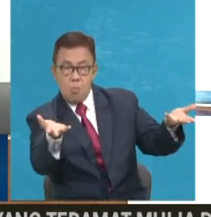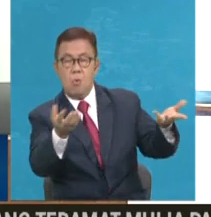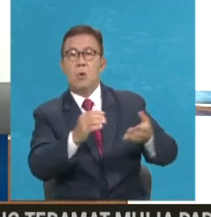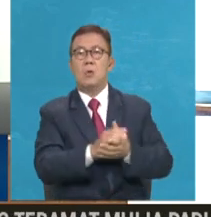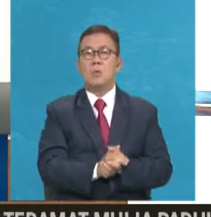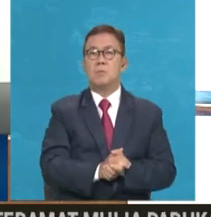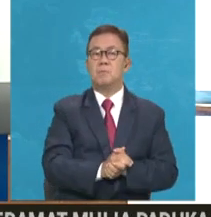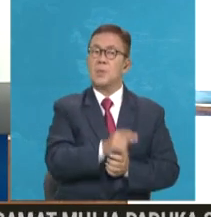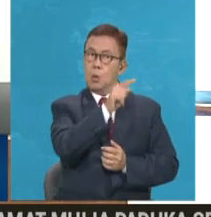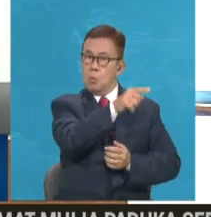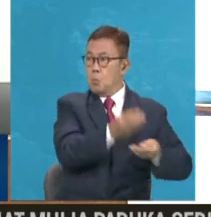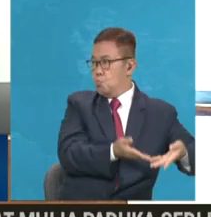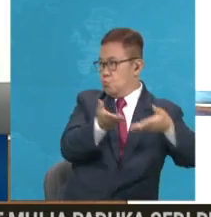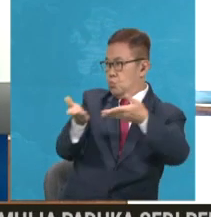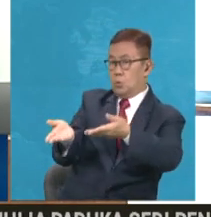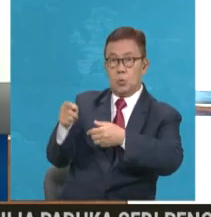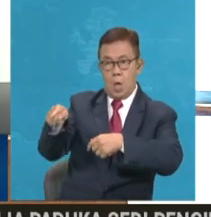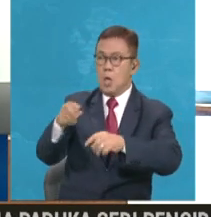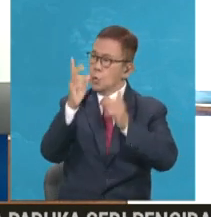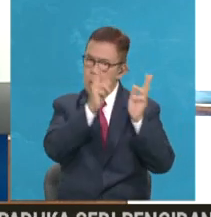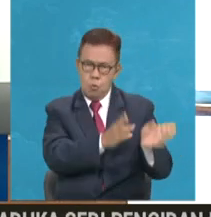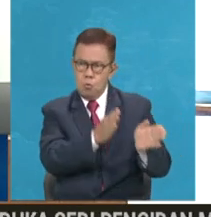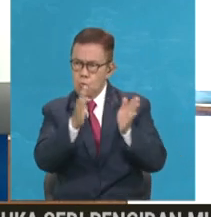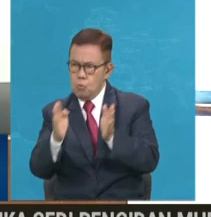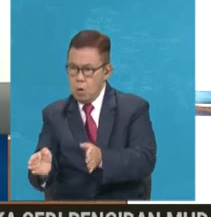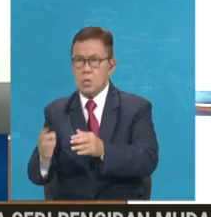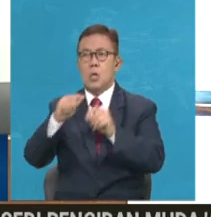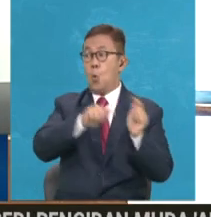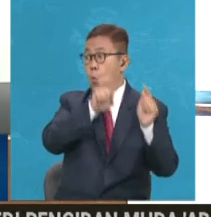to over so that you can be prepaid